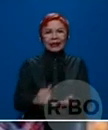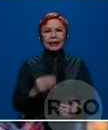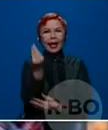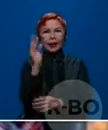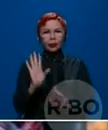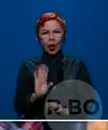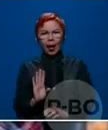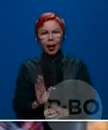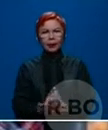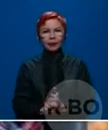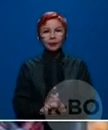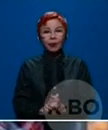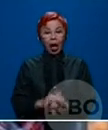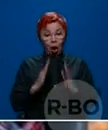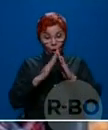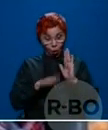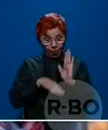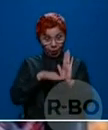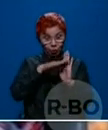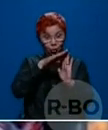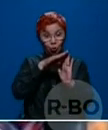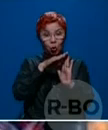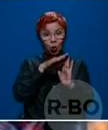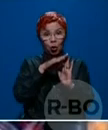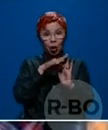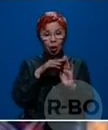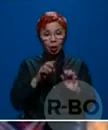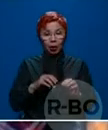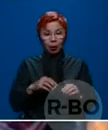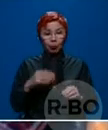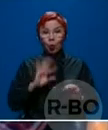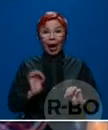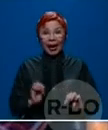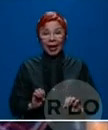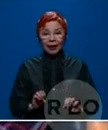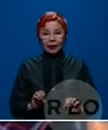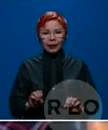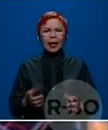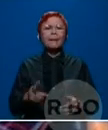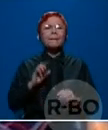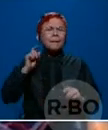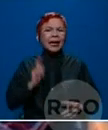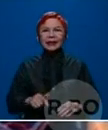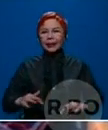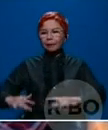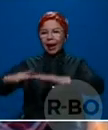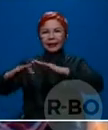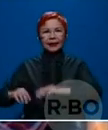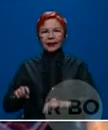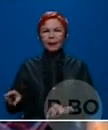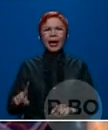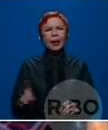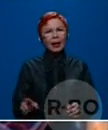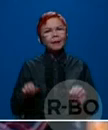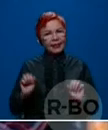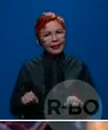sederhana kalau Rusun belum tersedia terpaksa banjir Kami Biarkan tetap terjadi makanya jangan heran Bapak Ibu